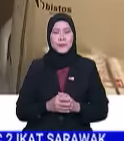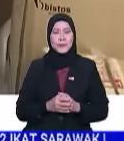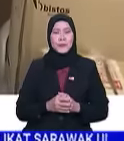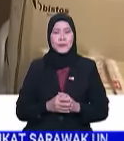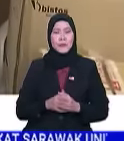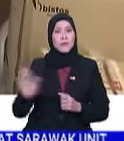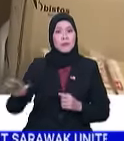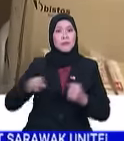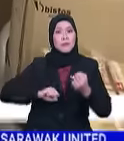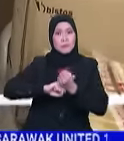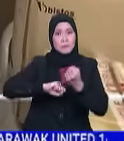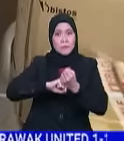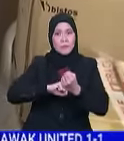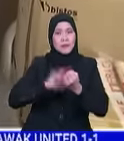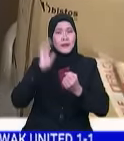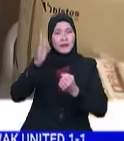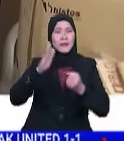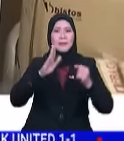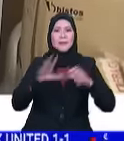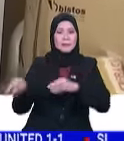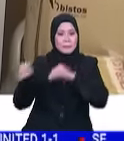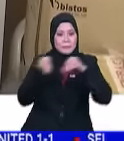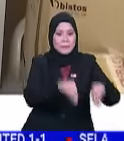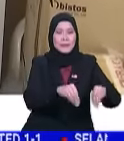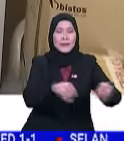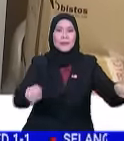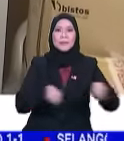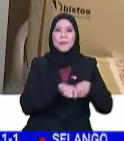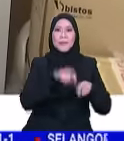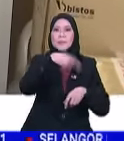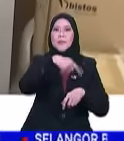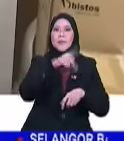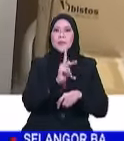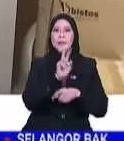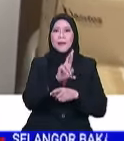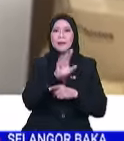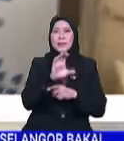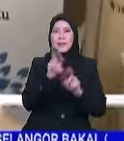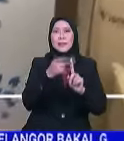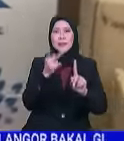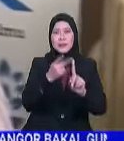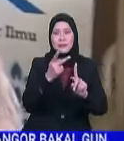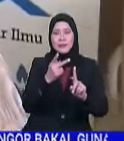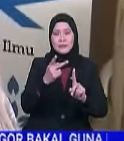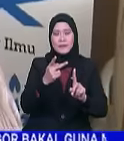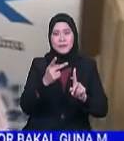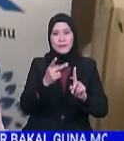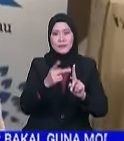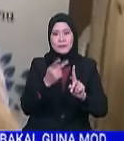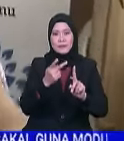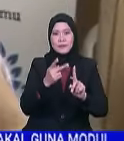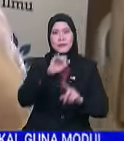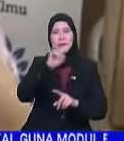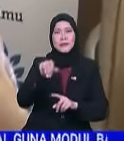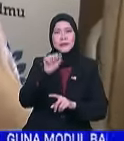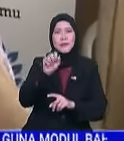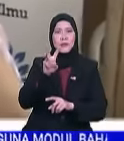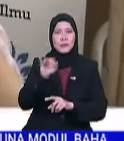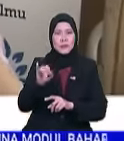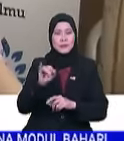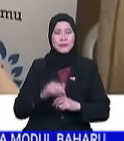Sumbangan ni akan diletakkan di PKRC Pulau Pinang, iaitu di Marai Excellence Center di Jawi.